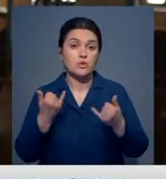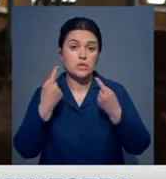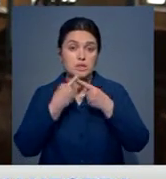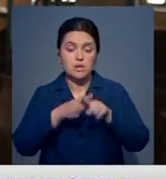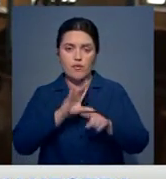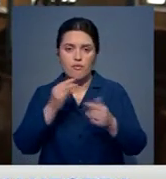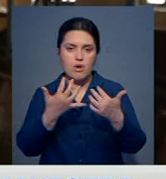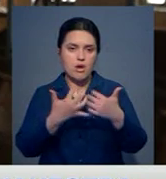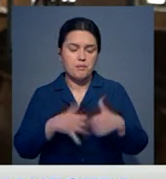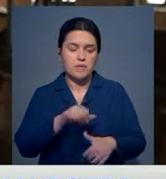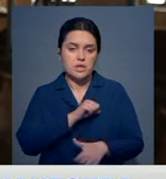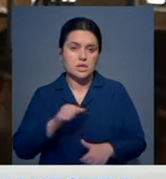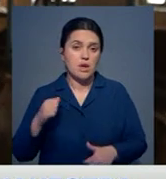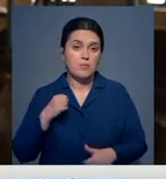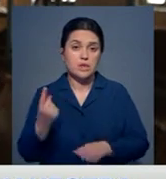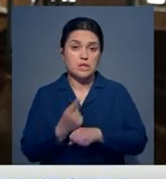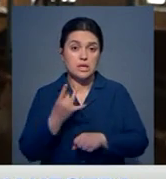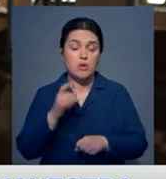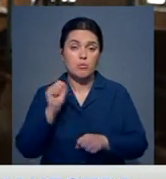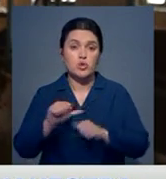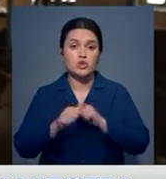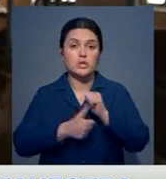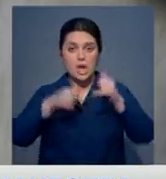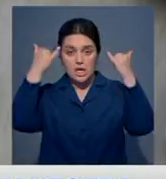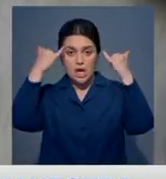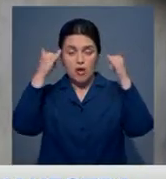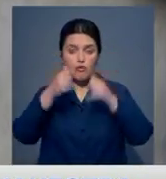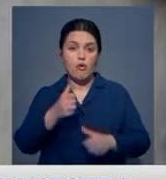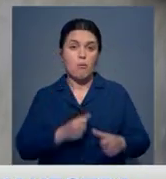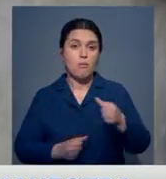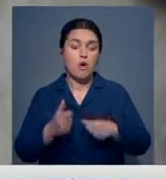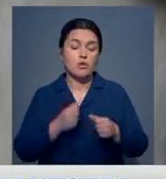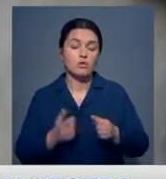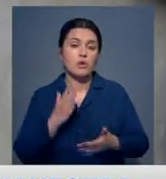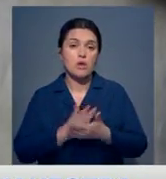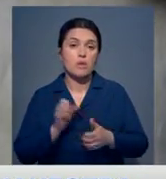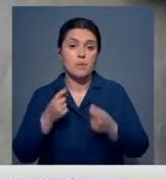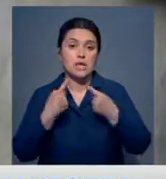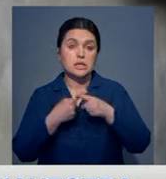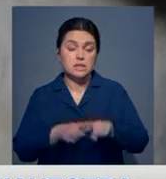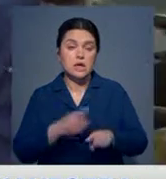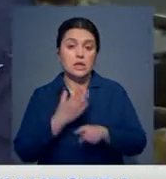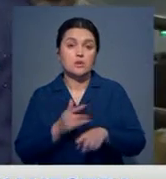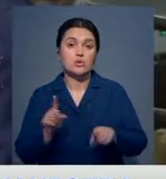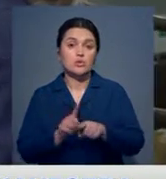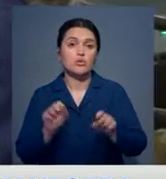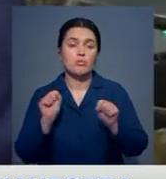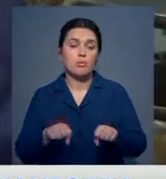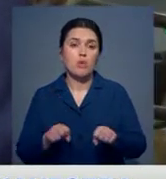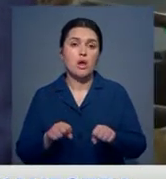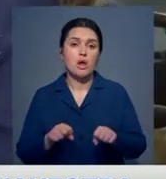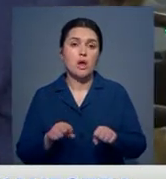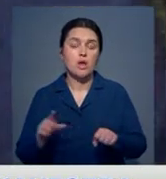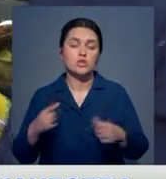делает все сама и может за раз подоить 16 коров. Среди достоинств новой линии – беспрепятственное